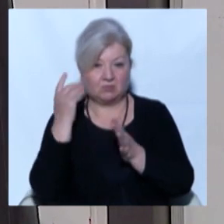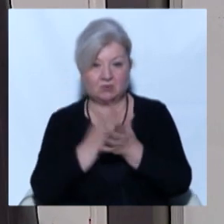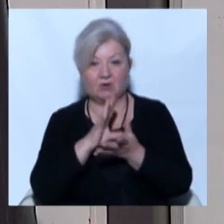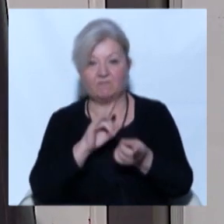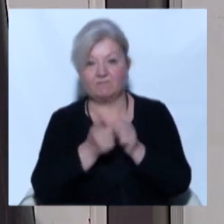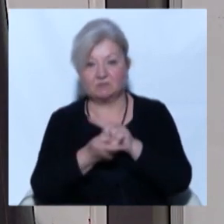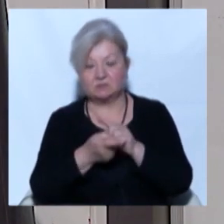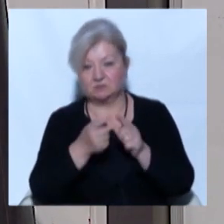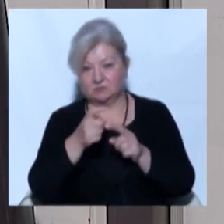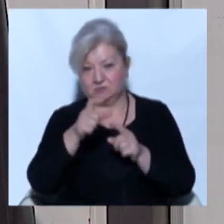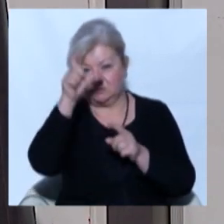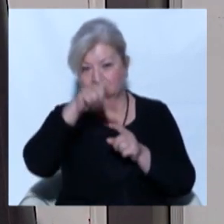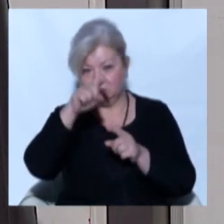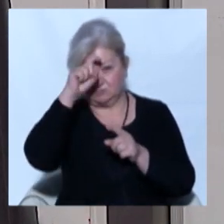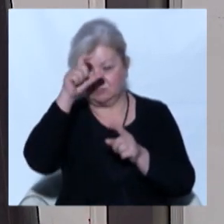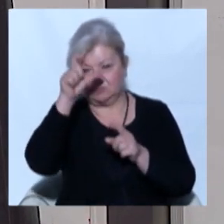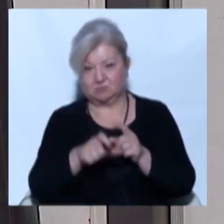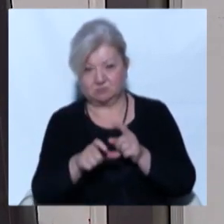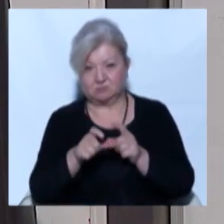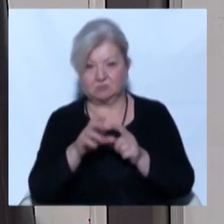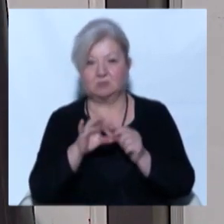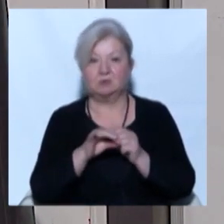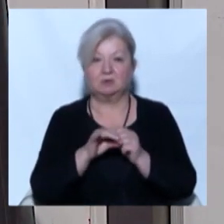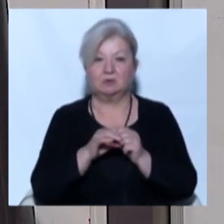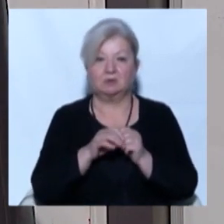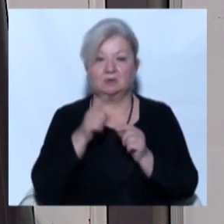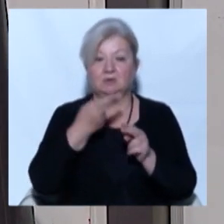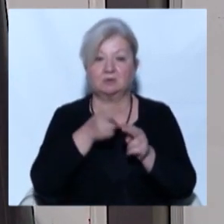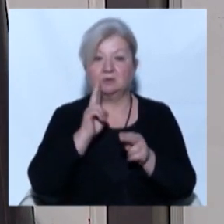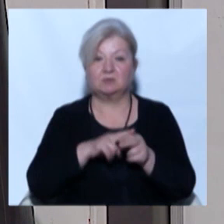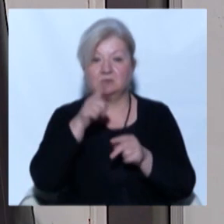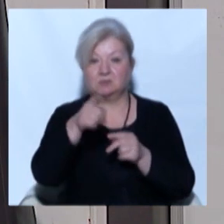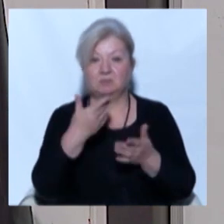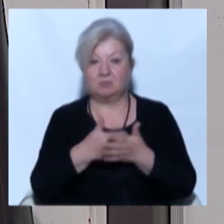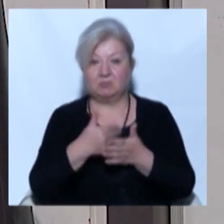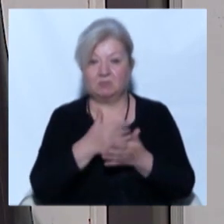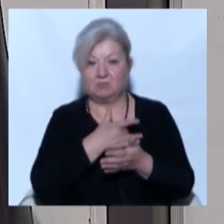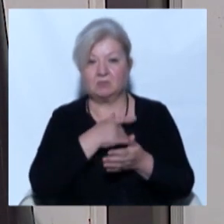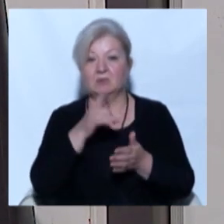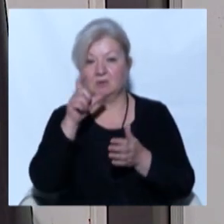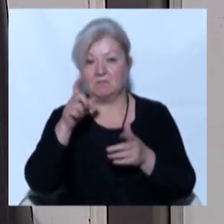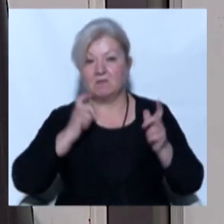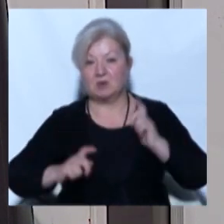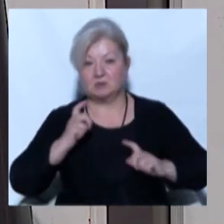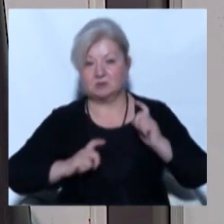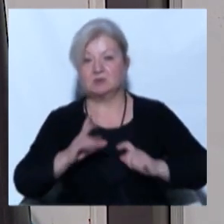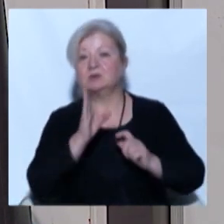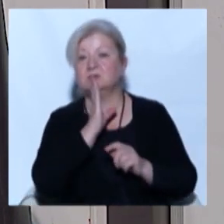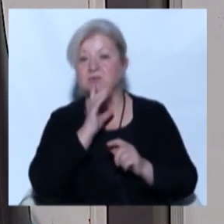მამაკაცის, იმიტომ რომ მისი ხმა ამ დიაპაზონშია. აი ამ ზუსტად 800 ჰერცის დიაპაზონშია. აქედან გამომდინარე მაგალითად